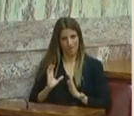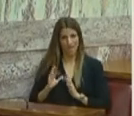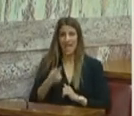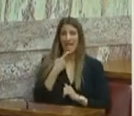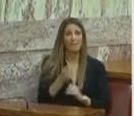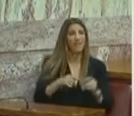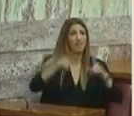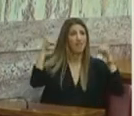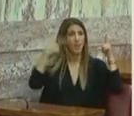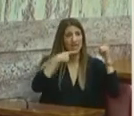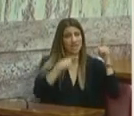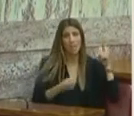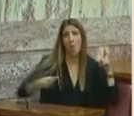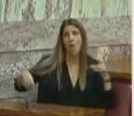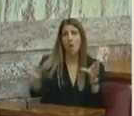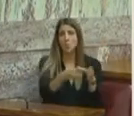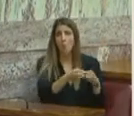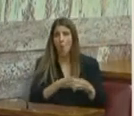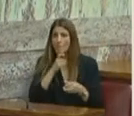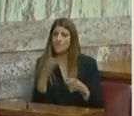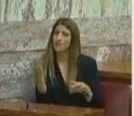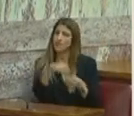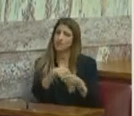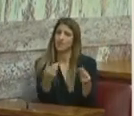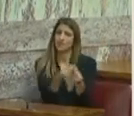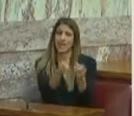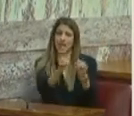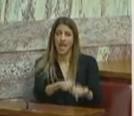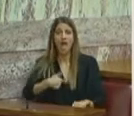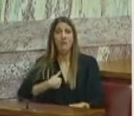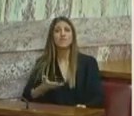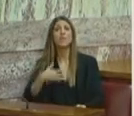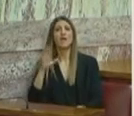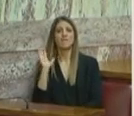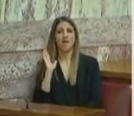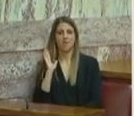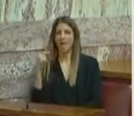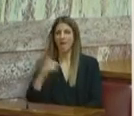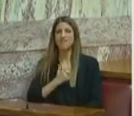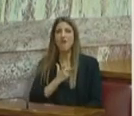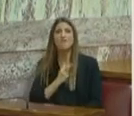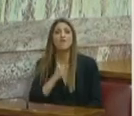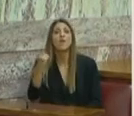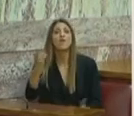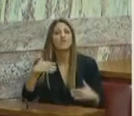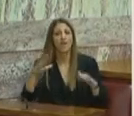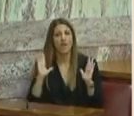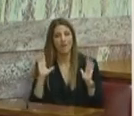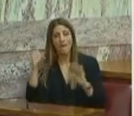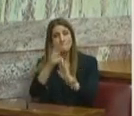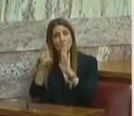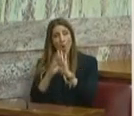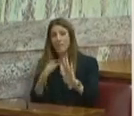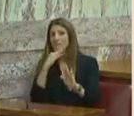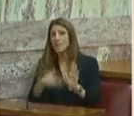κάθε είδους ιδιωτεία, δεν υπάρχει φωνή για τις εθνικιστές, δεν